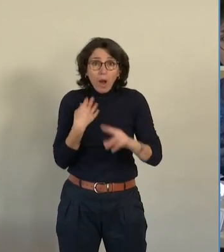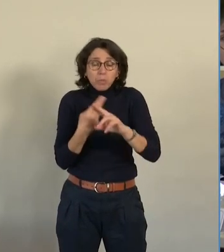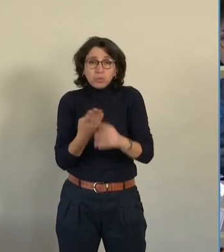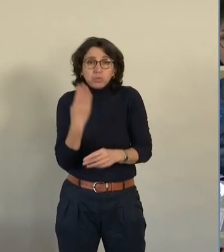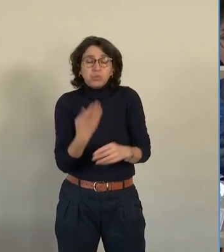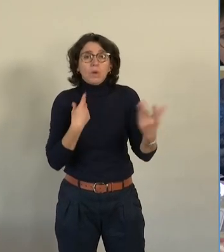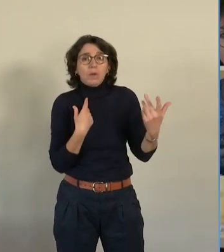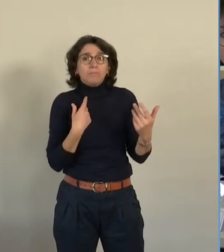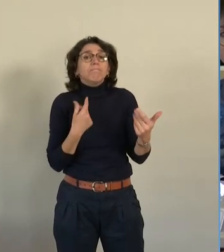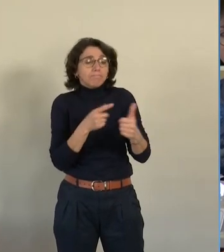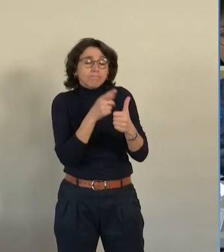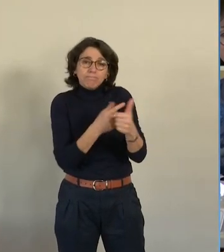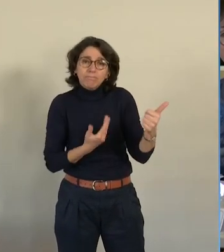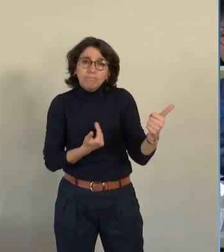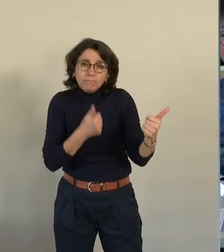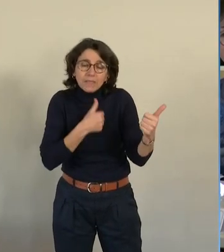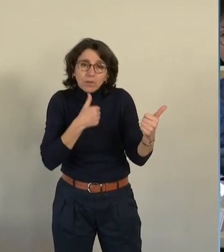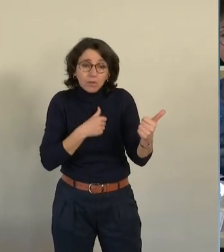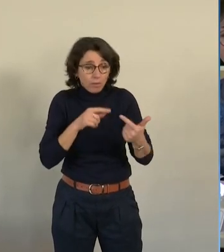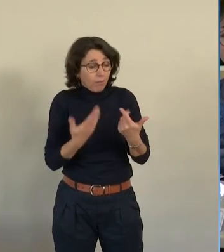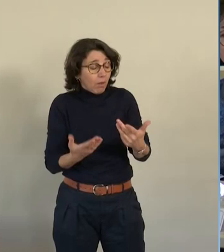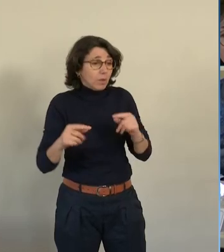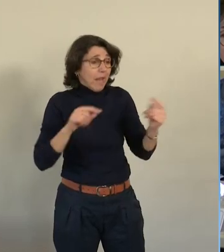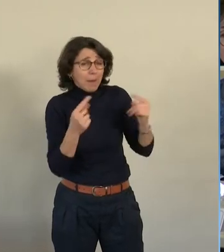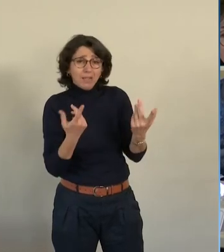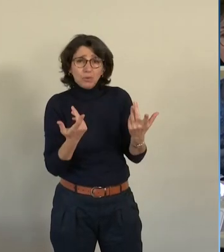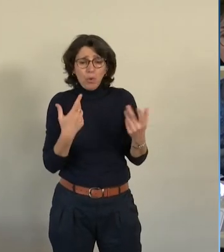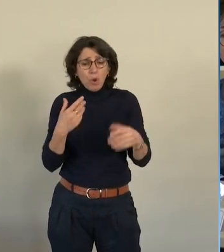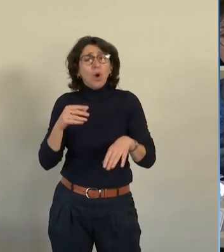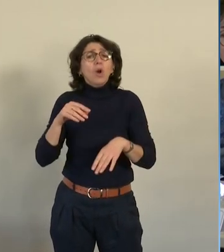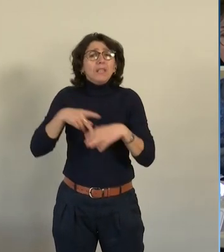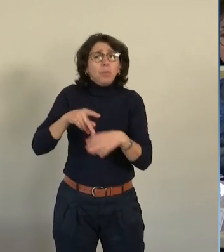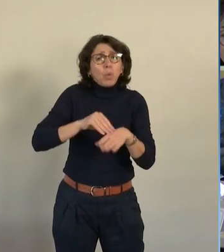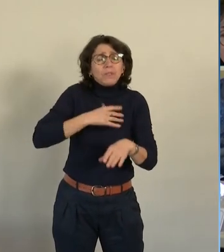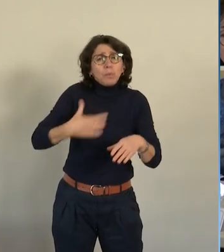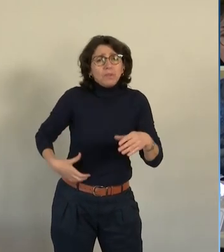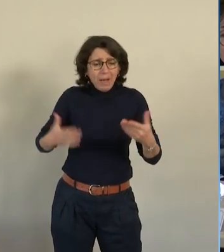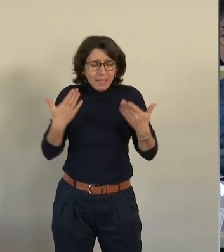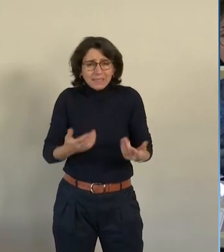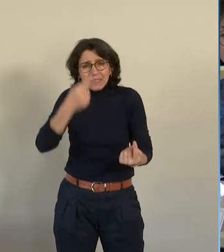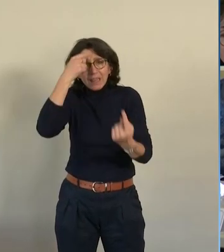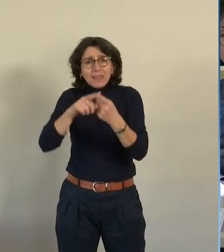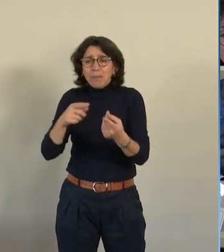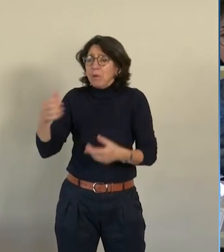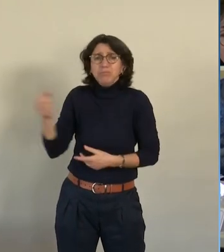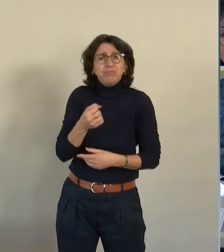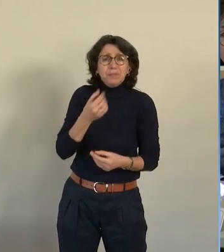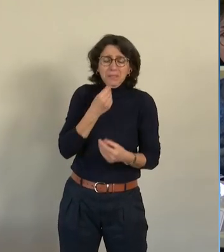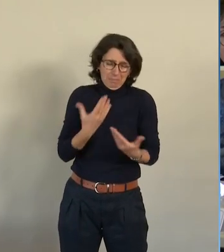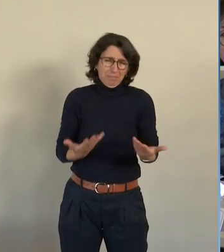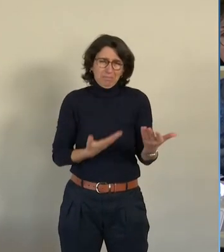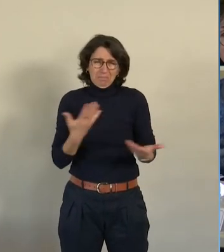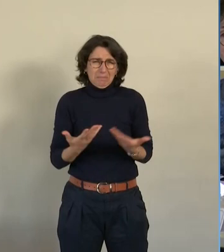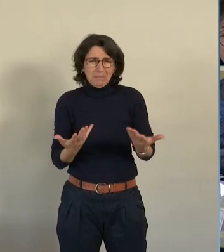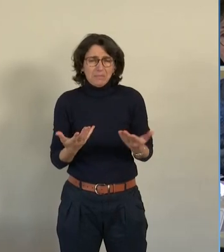débattre est-ce que une délibération en début de conseil municipal sur les sujets de sur ces sujetsl la la